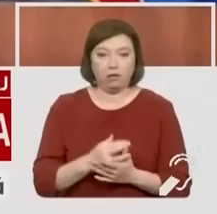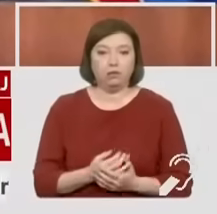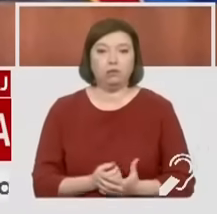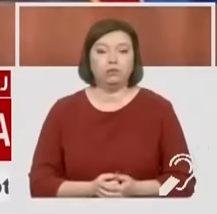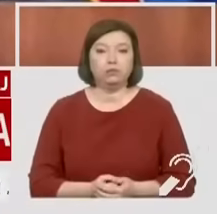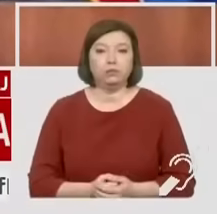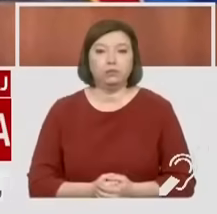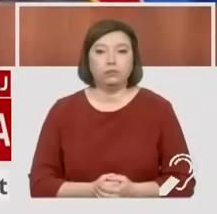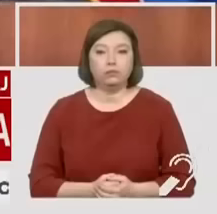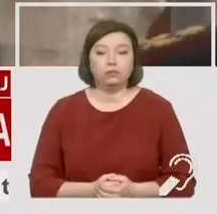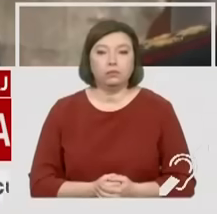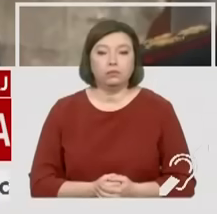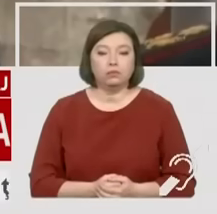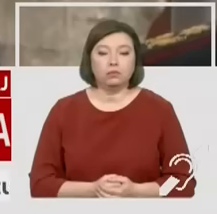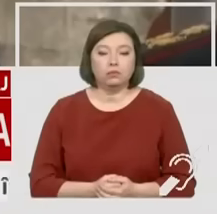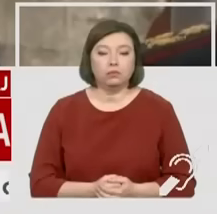reacție.